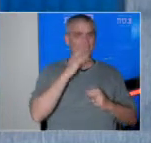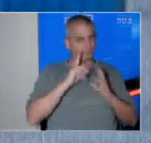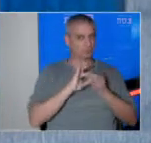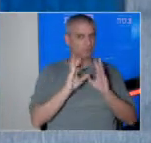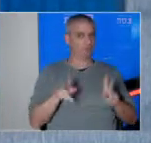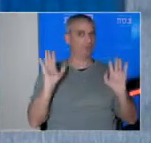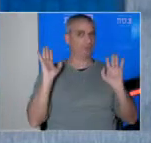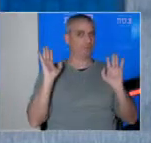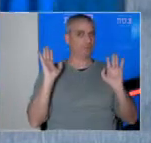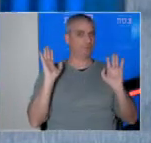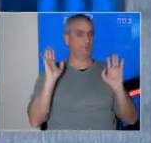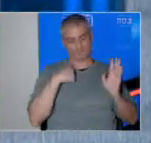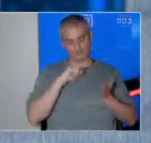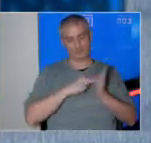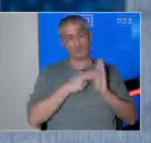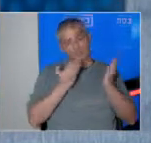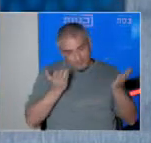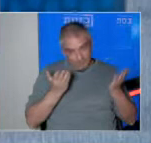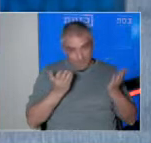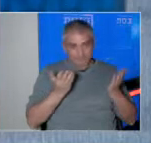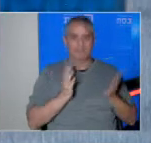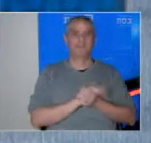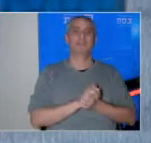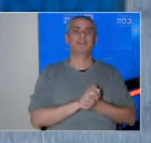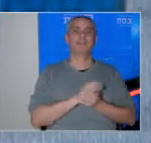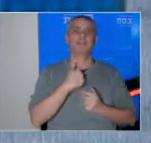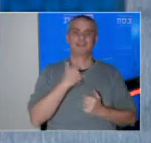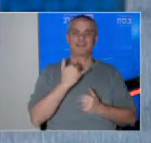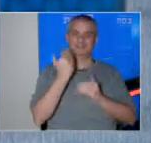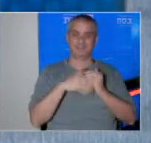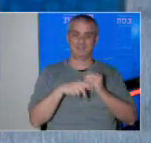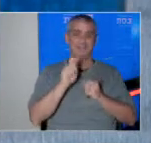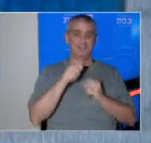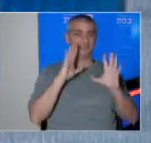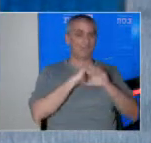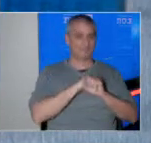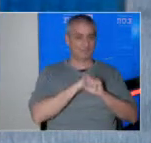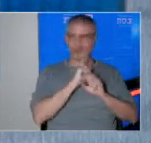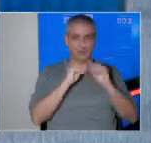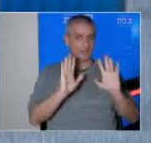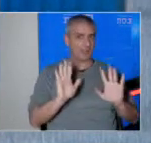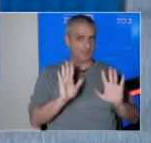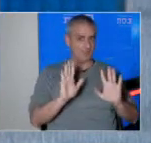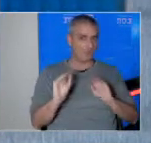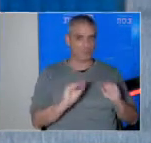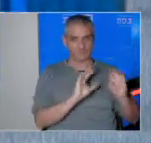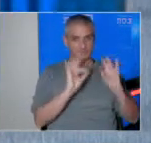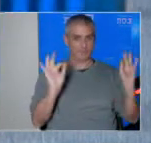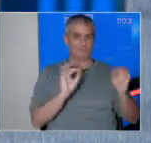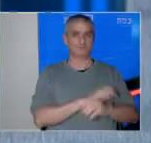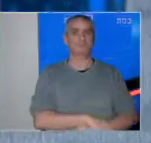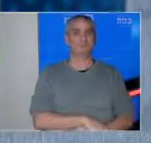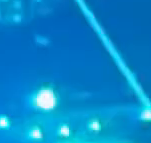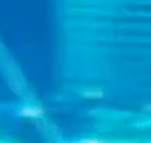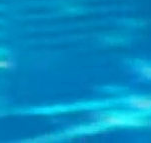קשר. אצלנו בתוכנית לפחות. אוקיי, אז אנחנו עכשיו מסיימים את כנסת הערב. אל תלכו לשום מקום מעברון ומתחילים את ציוצי